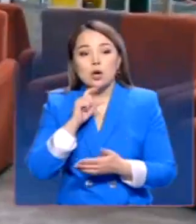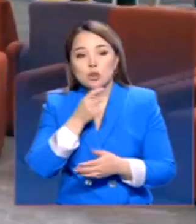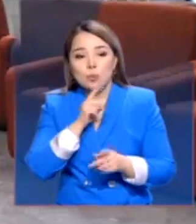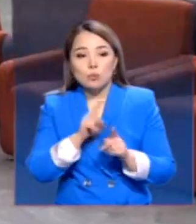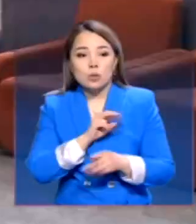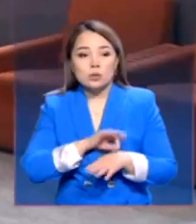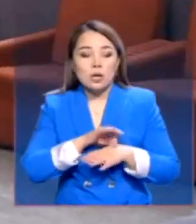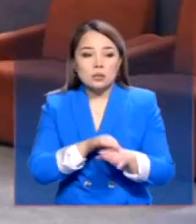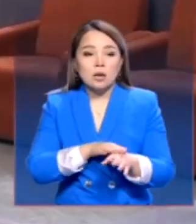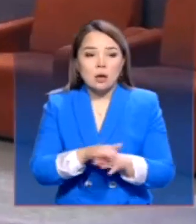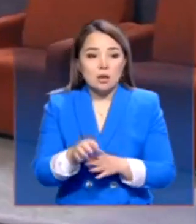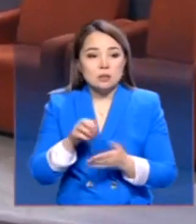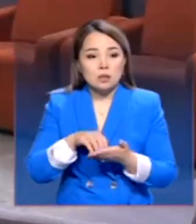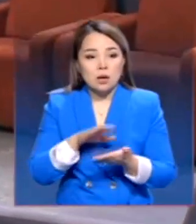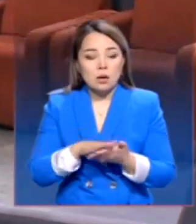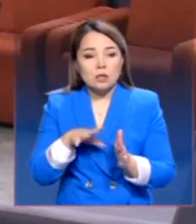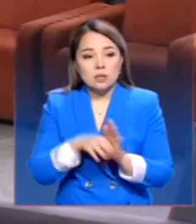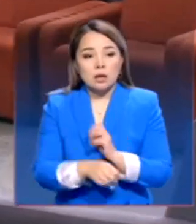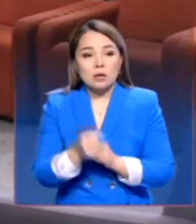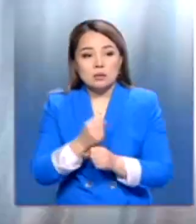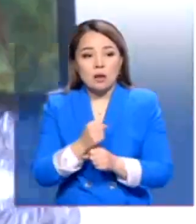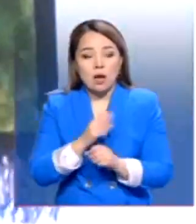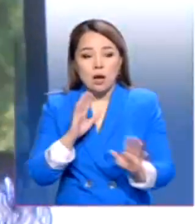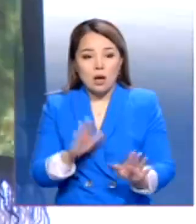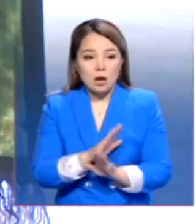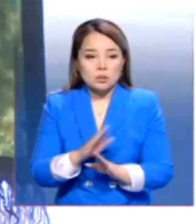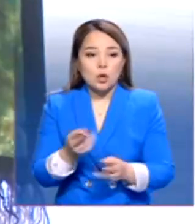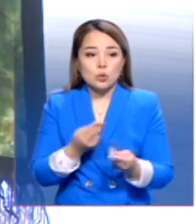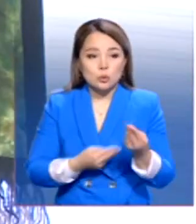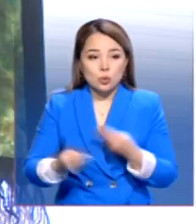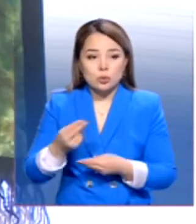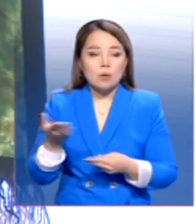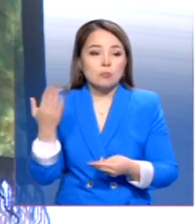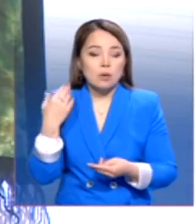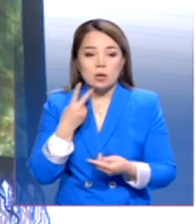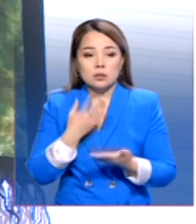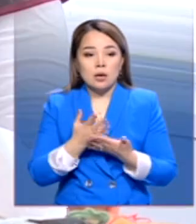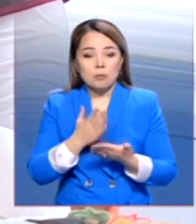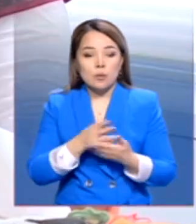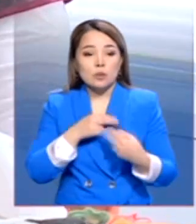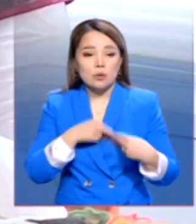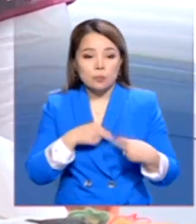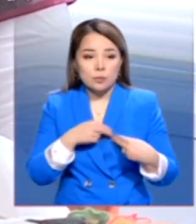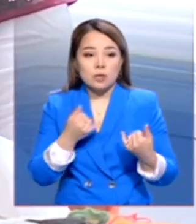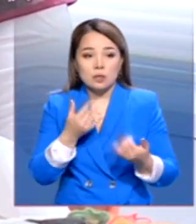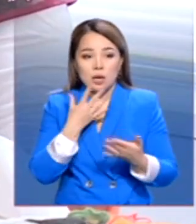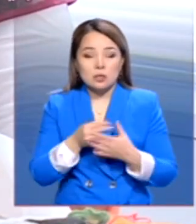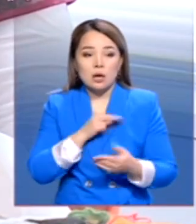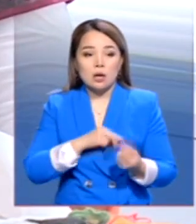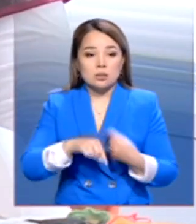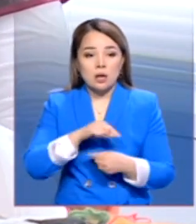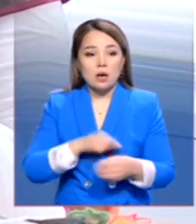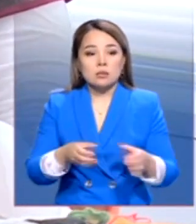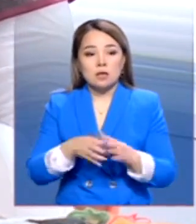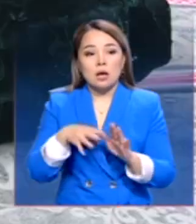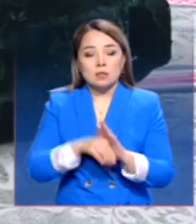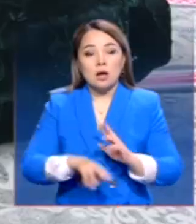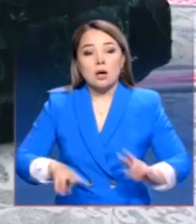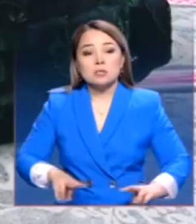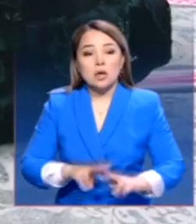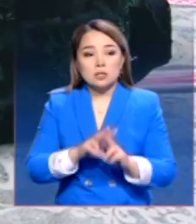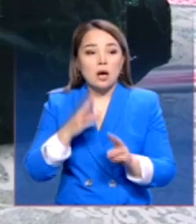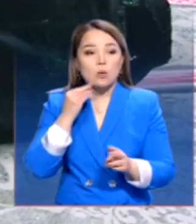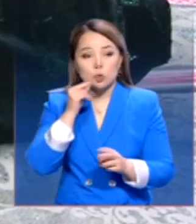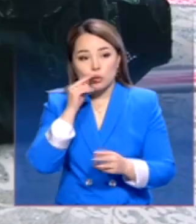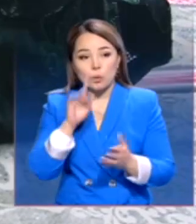түрлерінің жіктеушісі тізіміне енгізілмек. Яғни ән айтып сурет салу бұрын тек өнер деп қаралса, енді кәсіп санатына жатқызылмақ. Ал Астана, Алматы